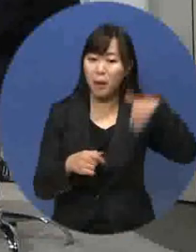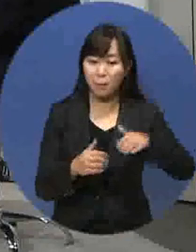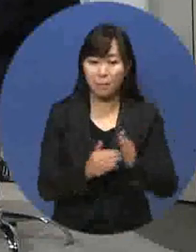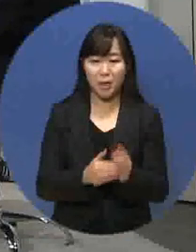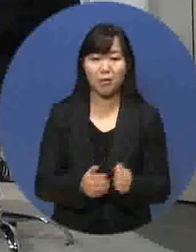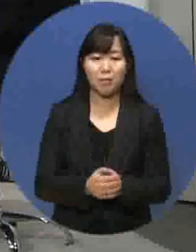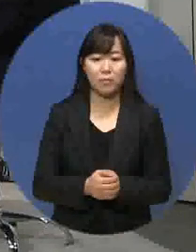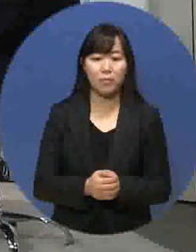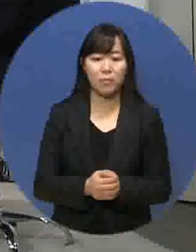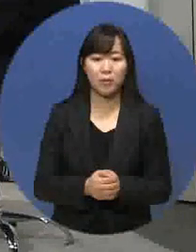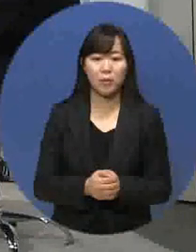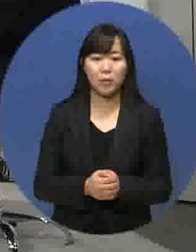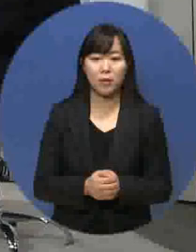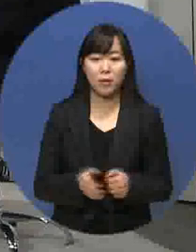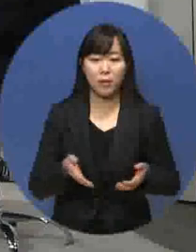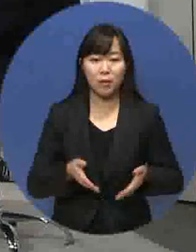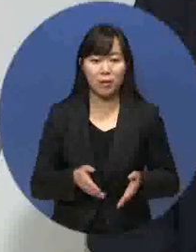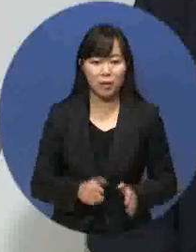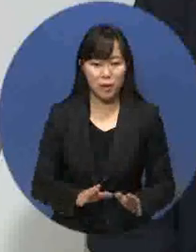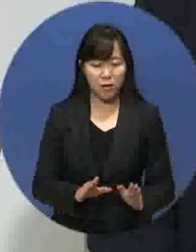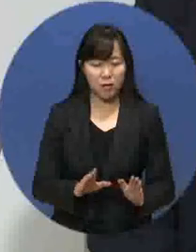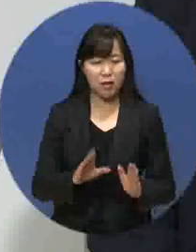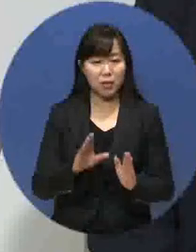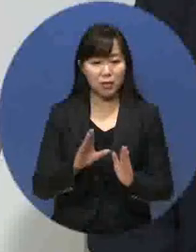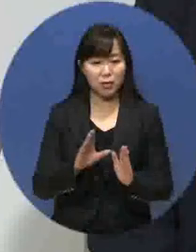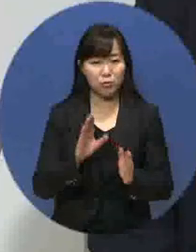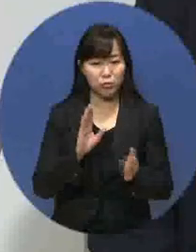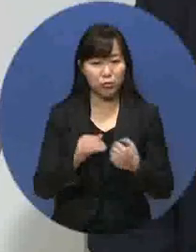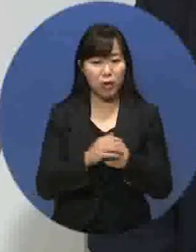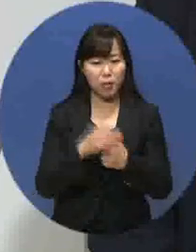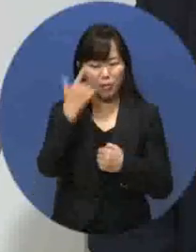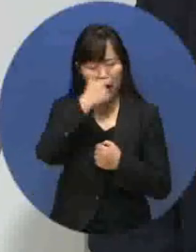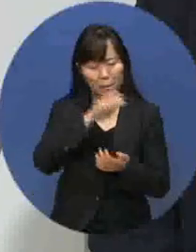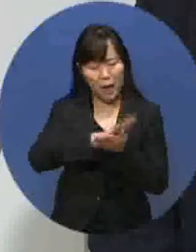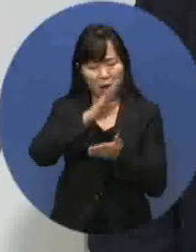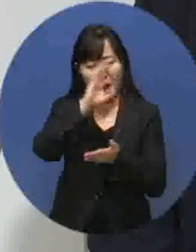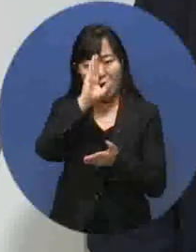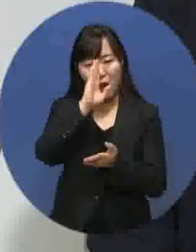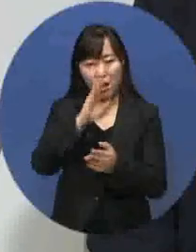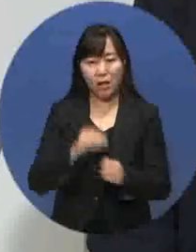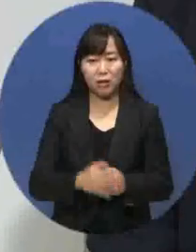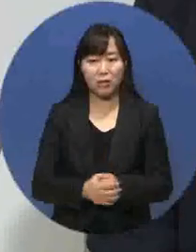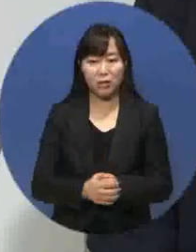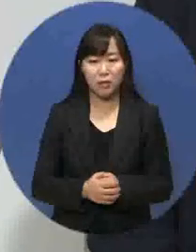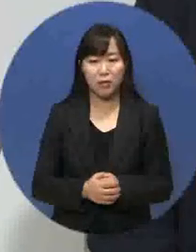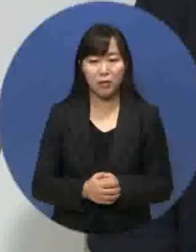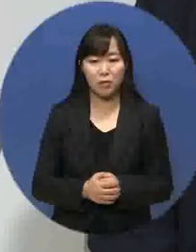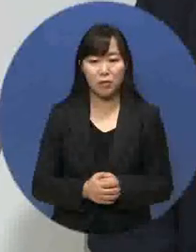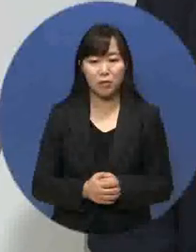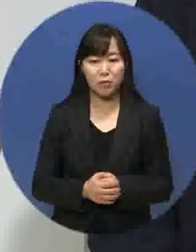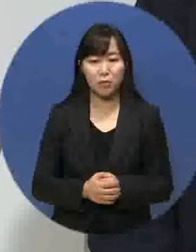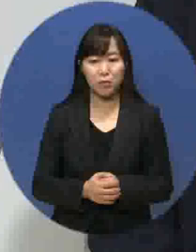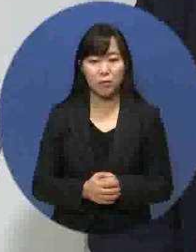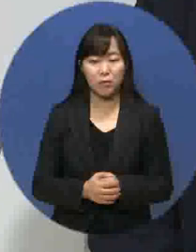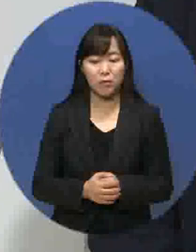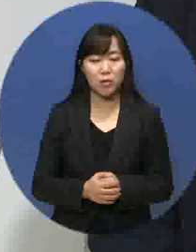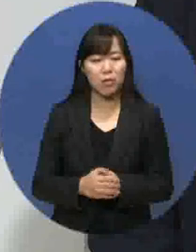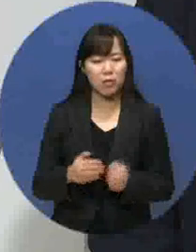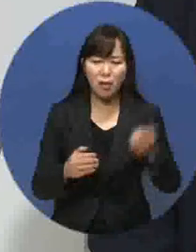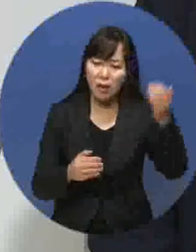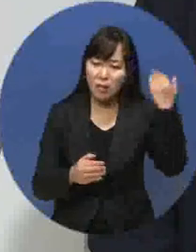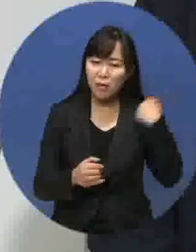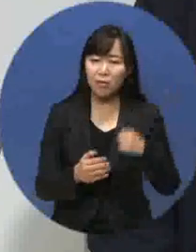잃었어요. 잃고 이제 태어난 지 얼마 안 돼서 이제 열병을 앓았는데, 이제 뭐 열병 앓고 그러면 이제 예전에